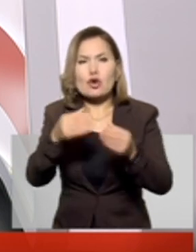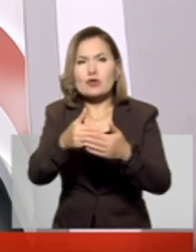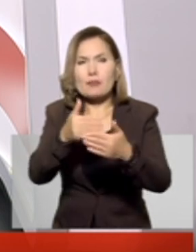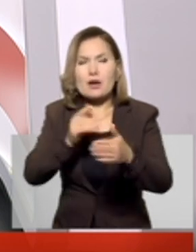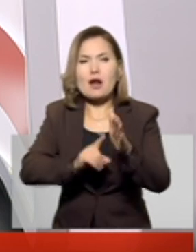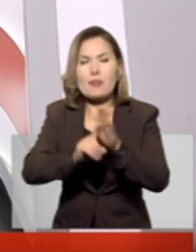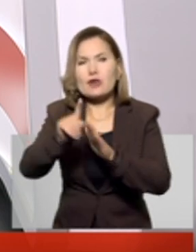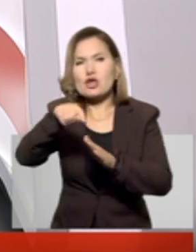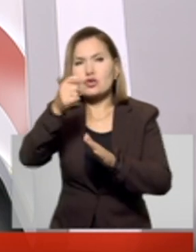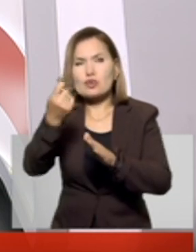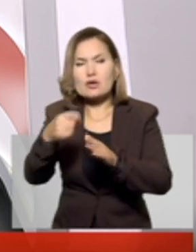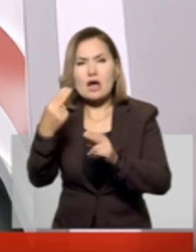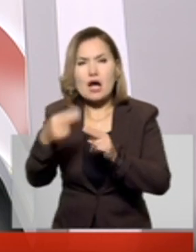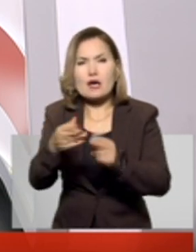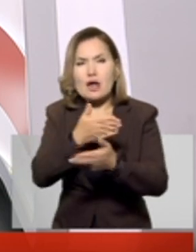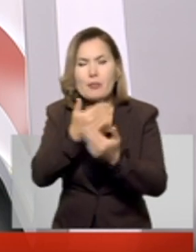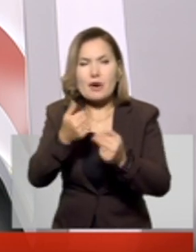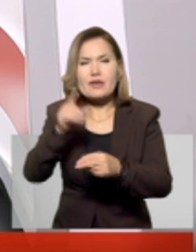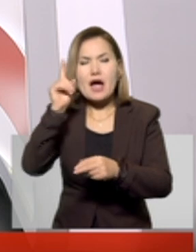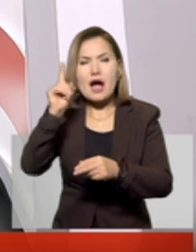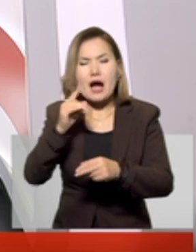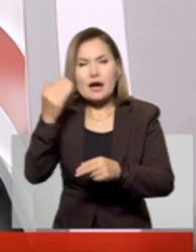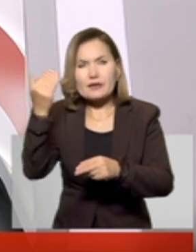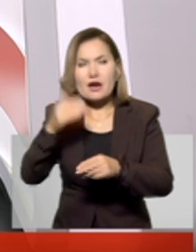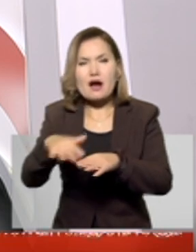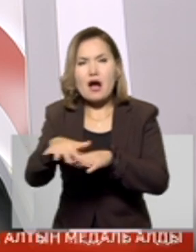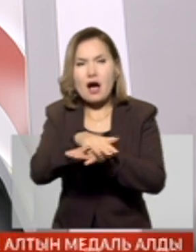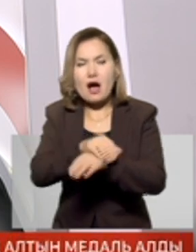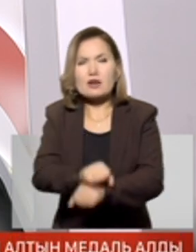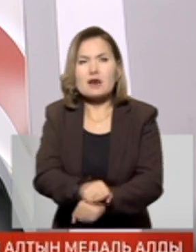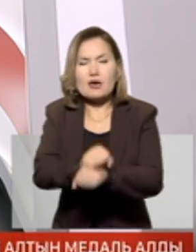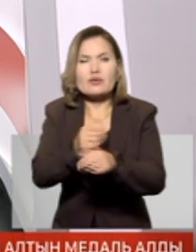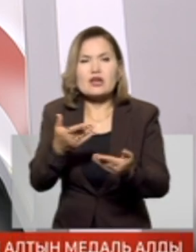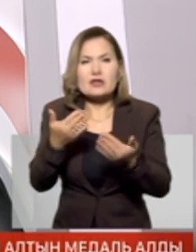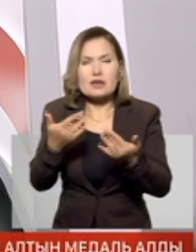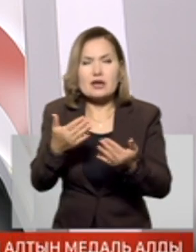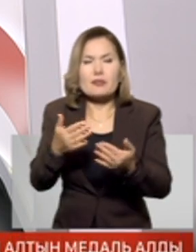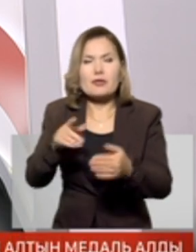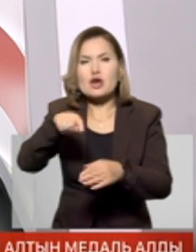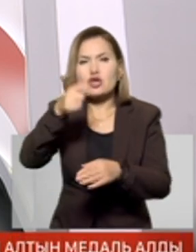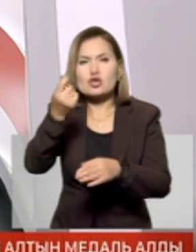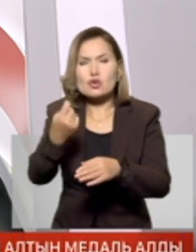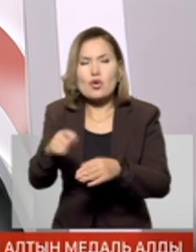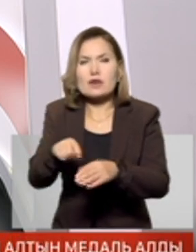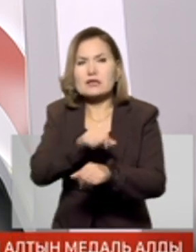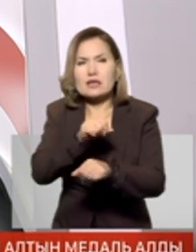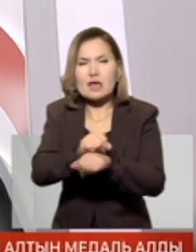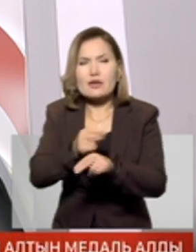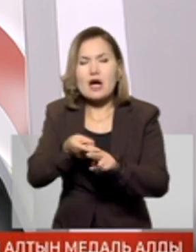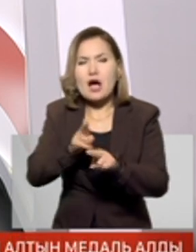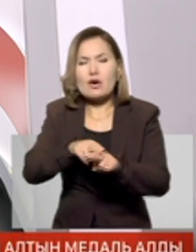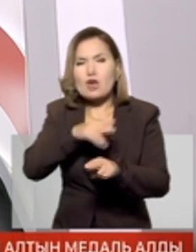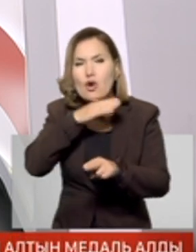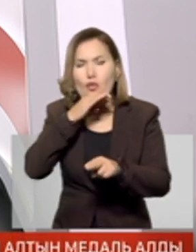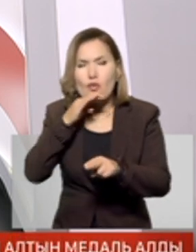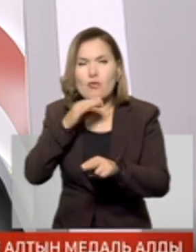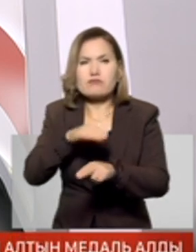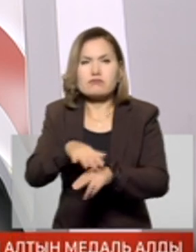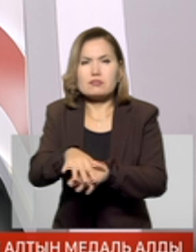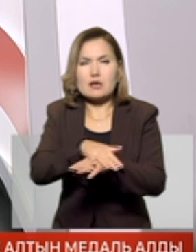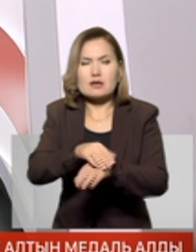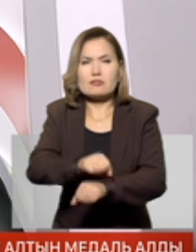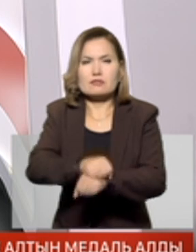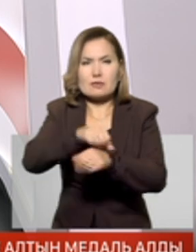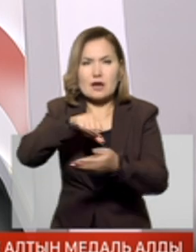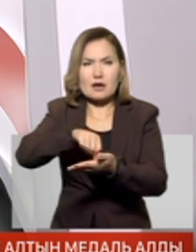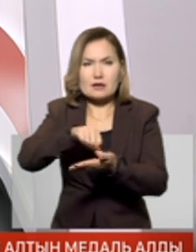соғыстың аяқталар түрі жоқ. Тель-Авивте оны тоқтатуды талап еткен шеру өтті. Оған талай адам қатысқан. Тақырыптар Стан Рысбек жалғастырады.